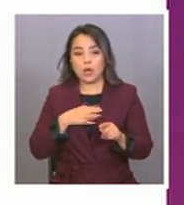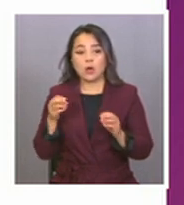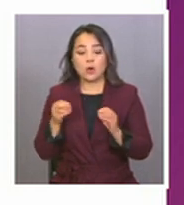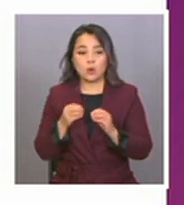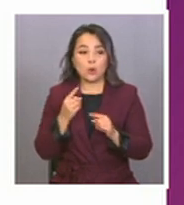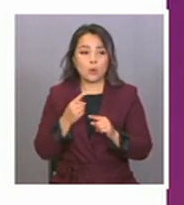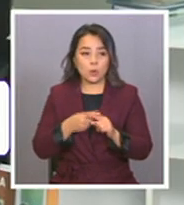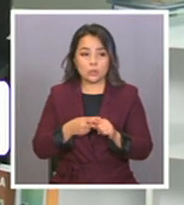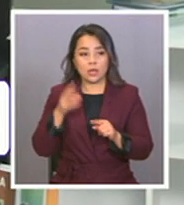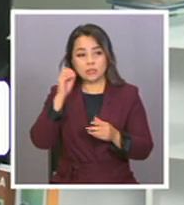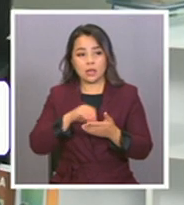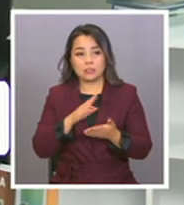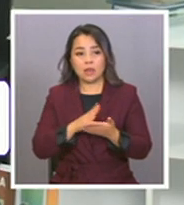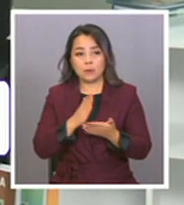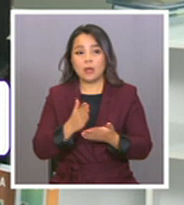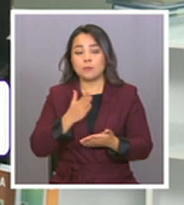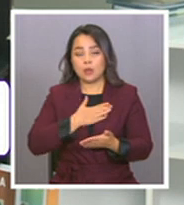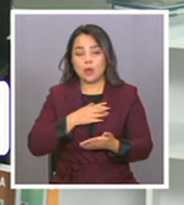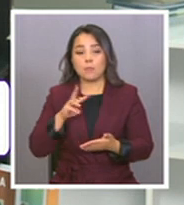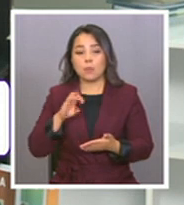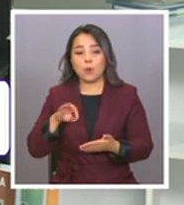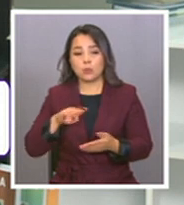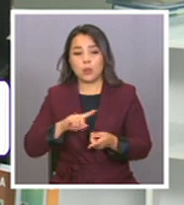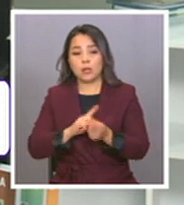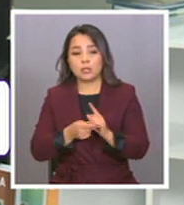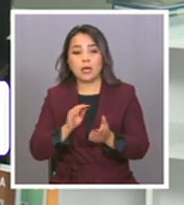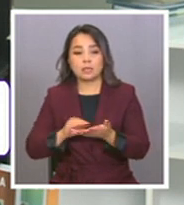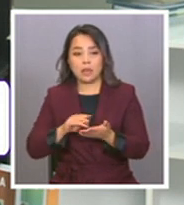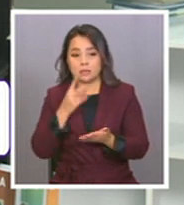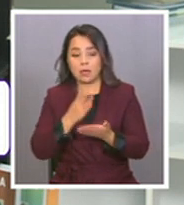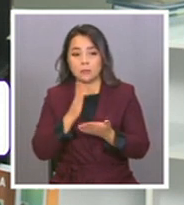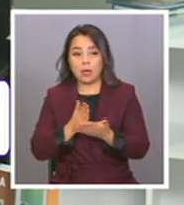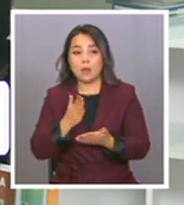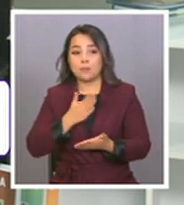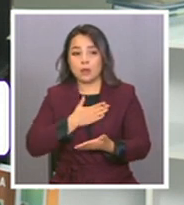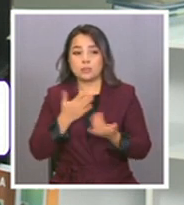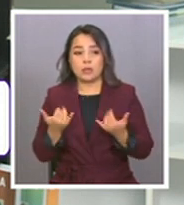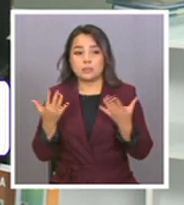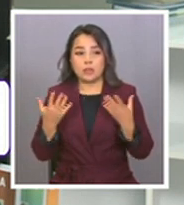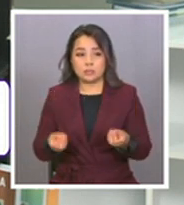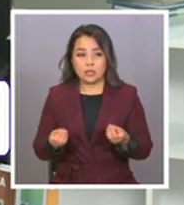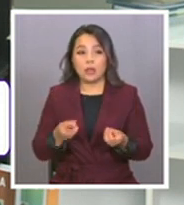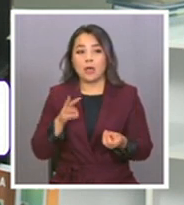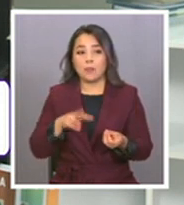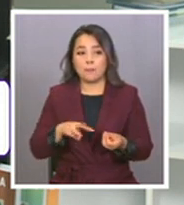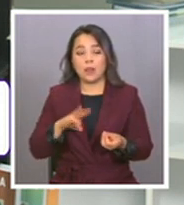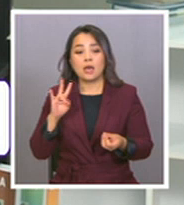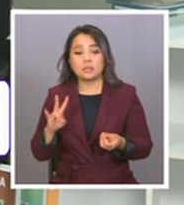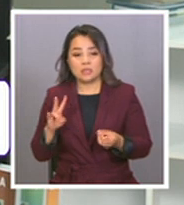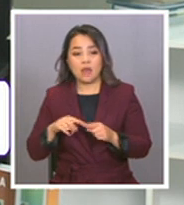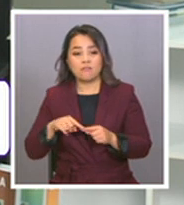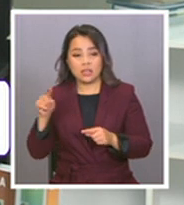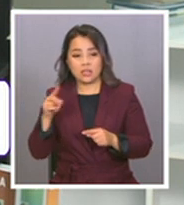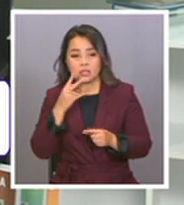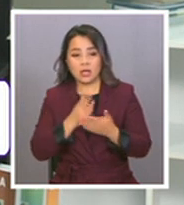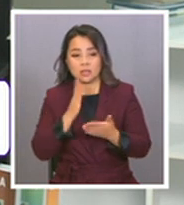сан болғаннан кейін оны, яғни біз модульге алып жазады екеміз. Сонда бізде қарасаңыздар, MN векторы белгілі,